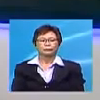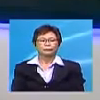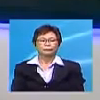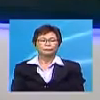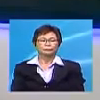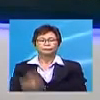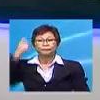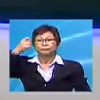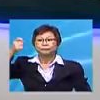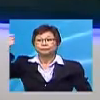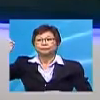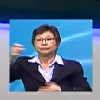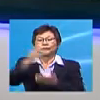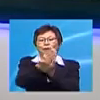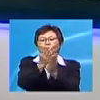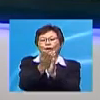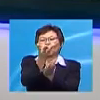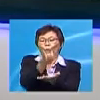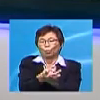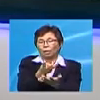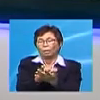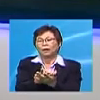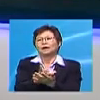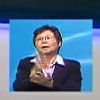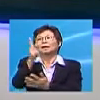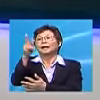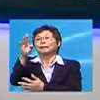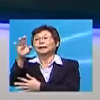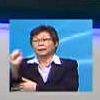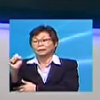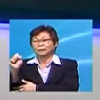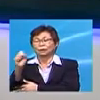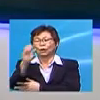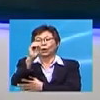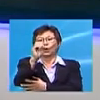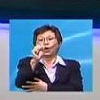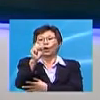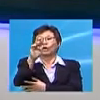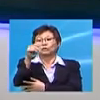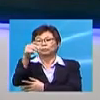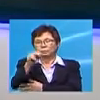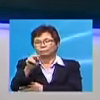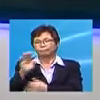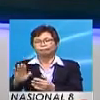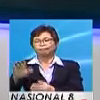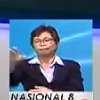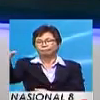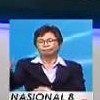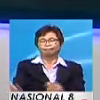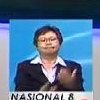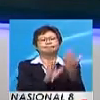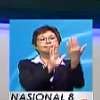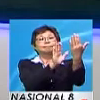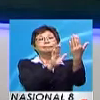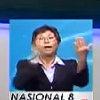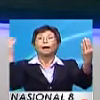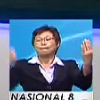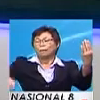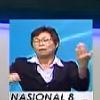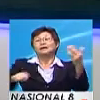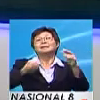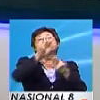semasa usaha bahagian kewangan Kementerian belia dan sukan othman Arsad dihadapkan ke mahkamah atas 32